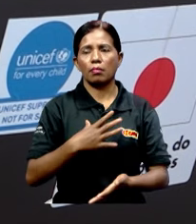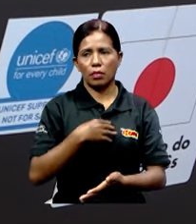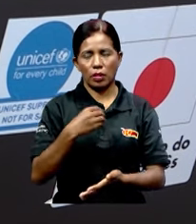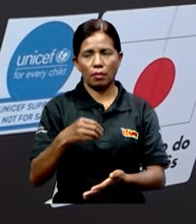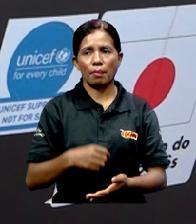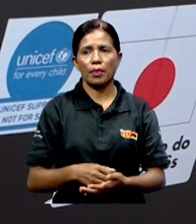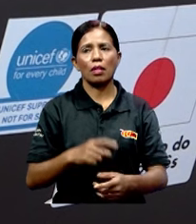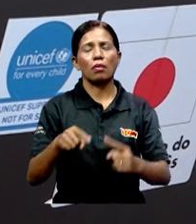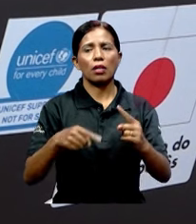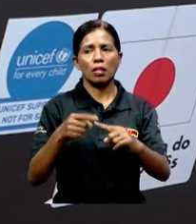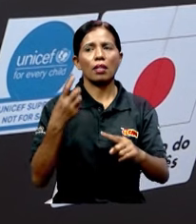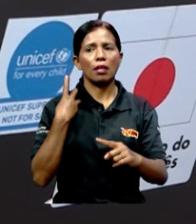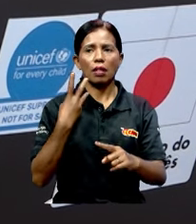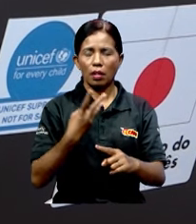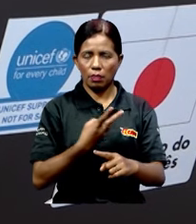hira quando ami ne